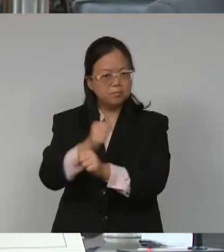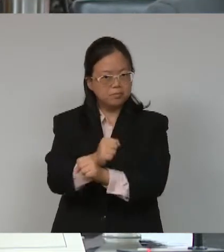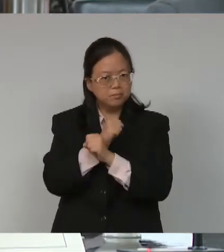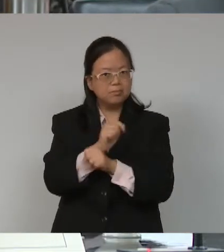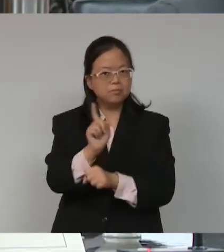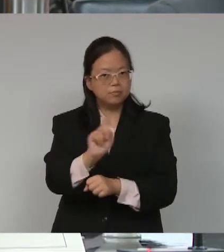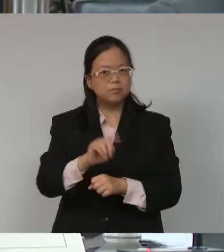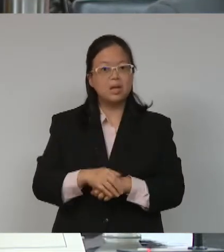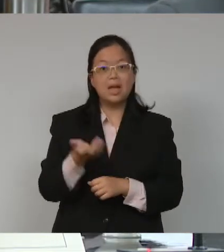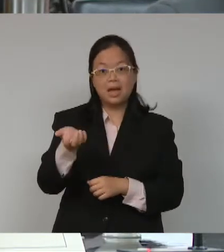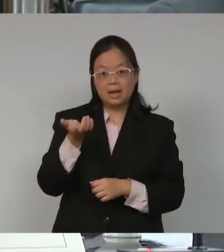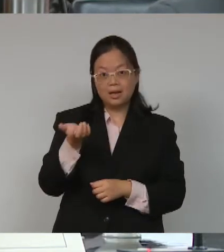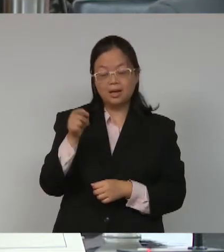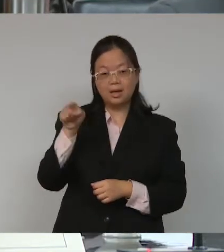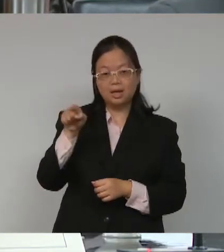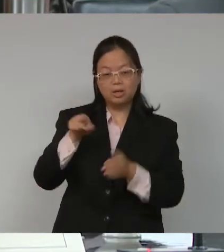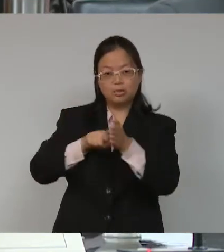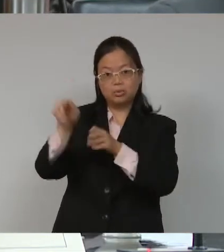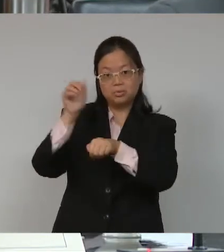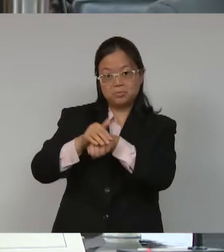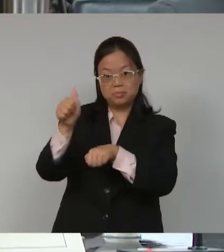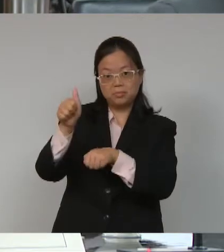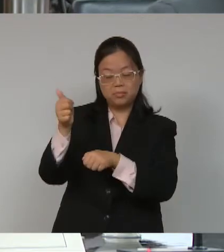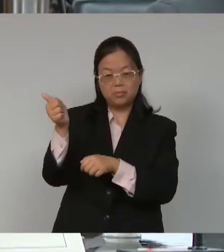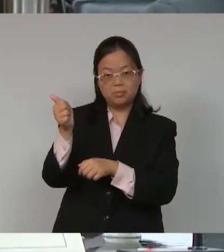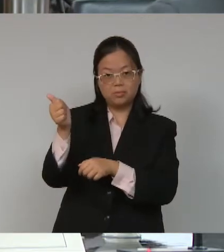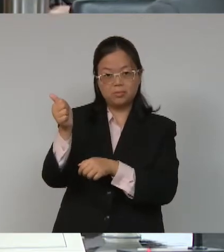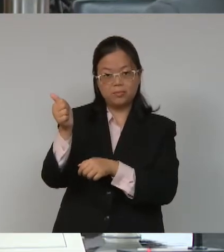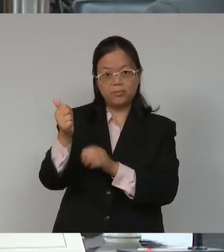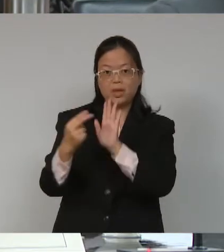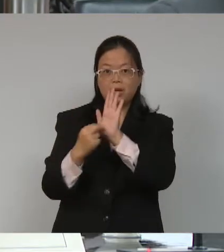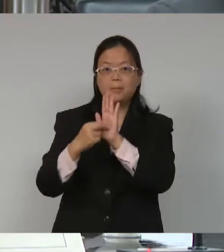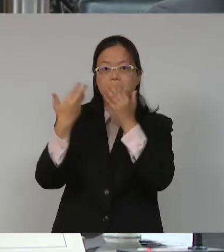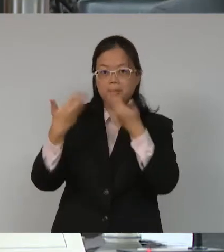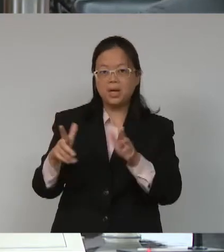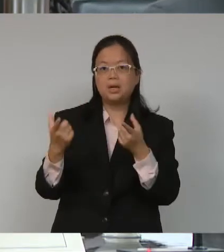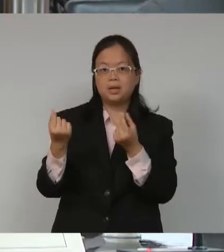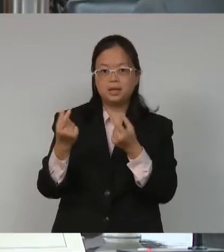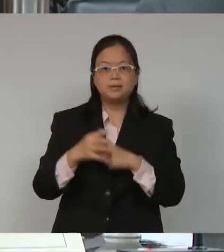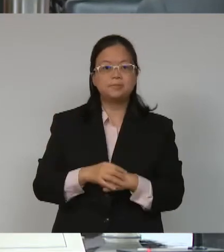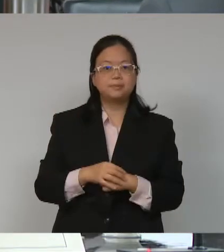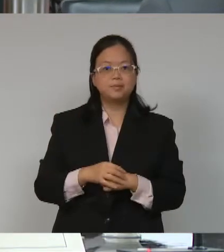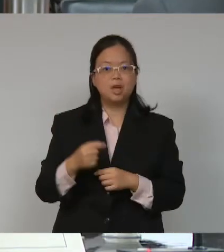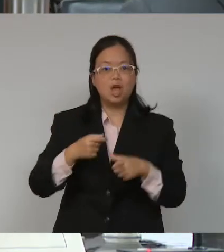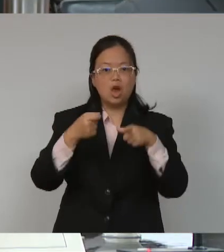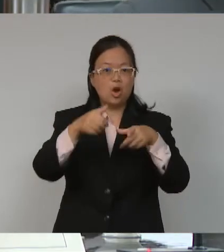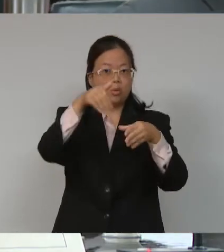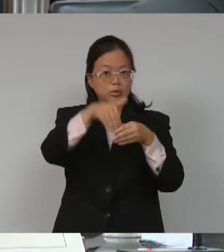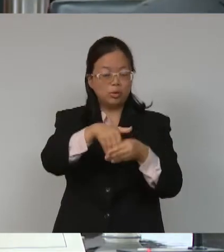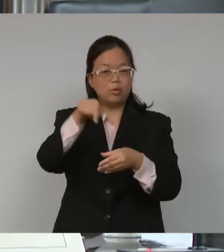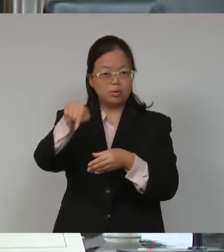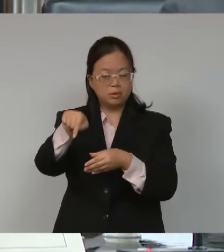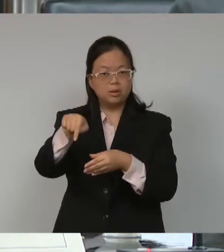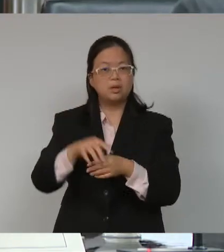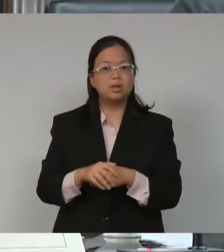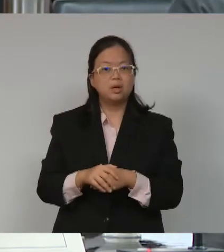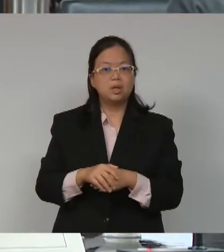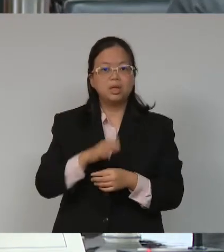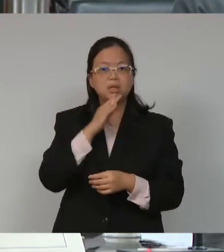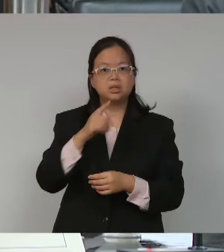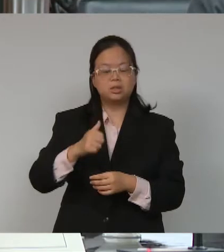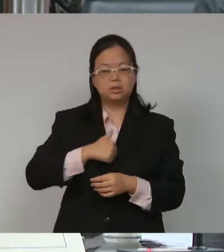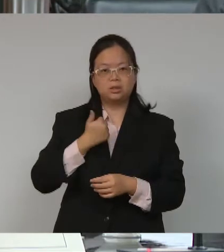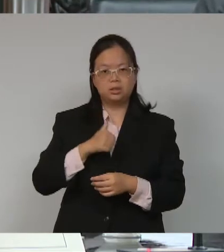刚才的这个我们学者专家也都提到的，其实我们的公投呢，是我们很具体务实